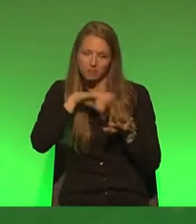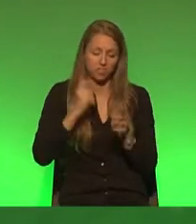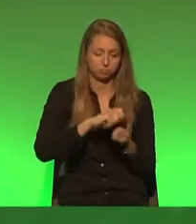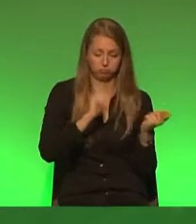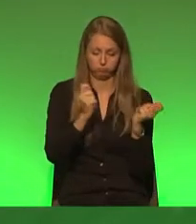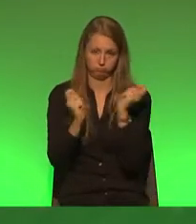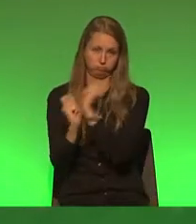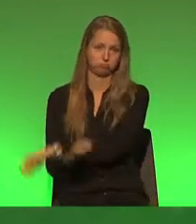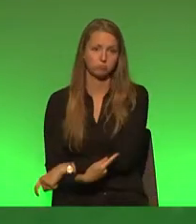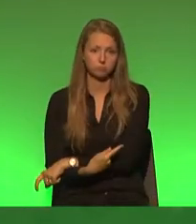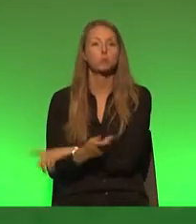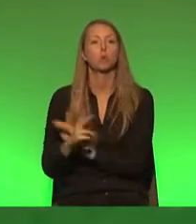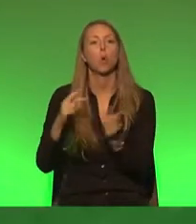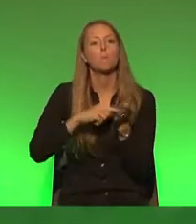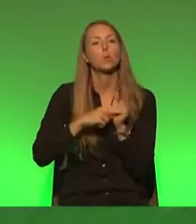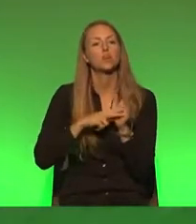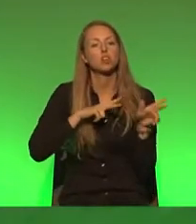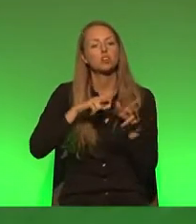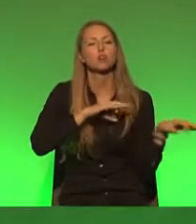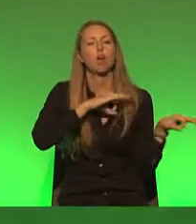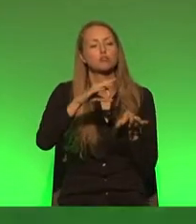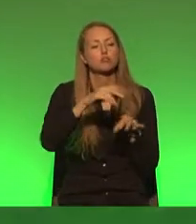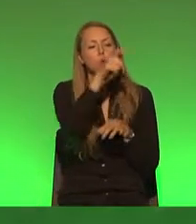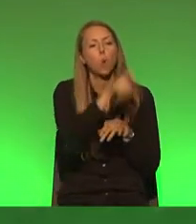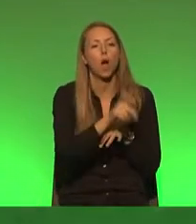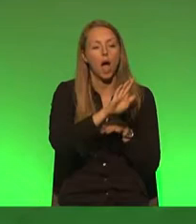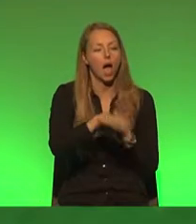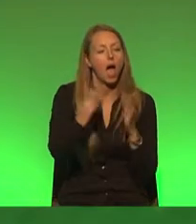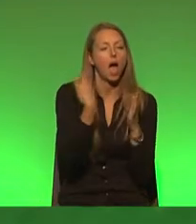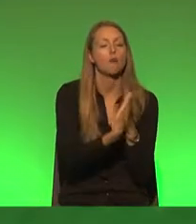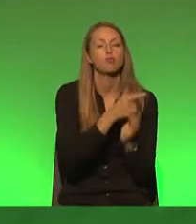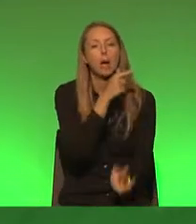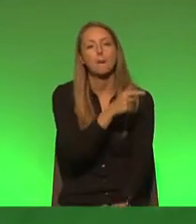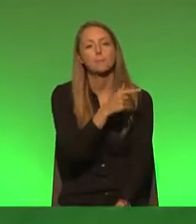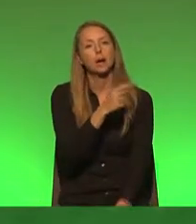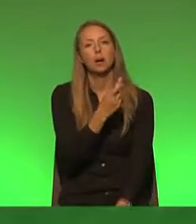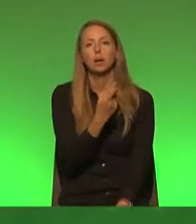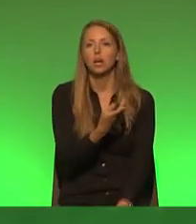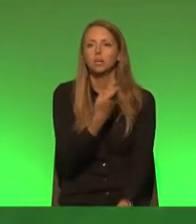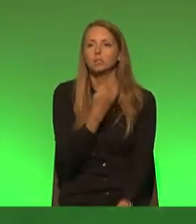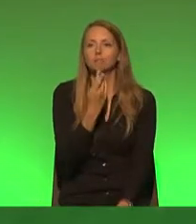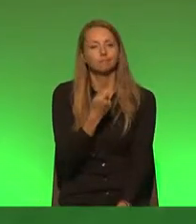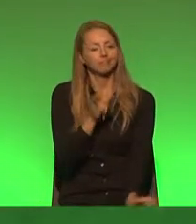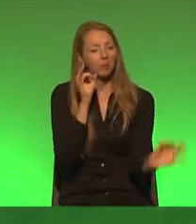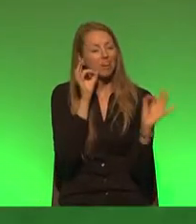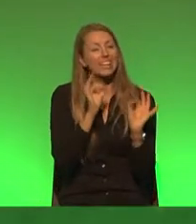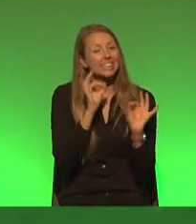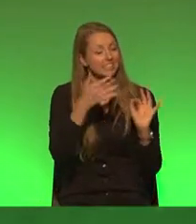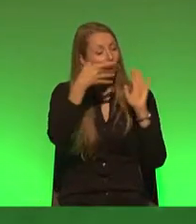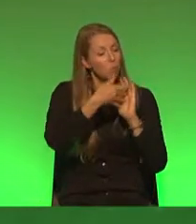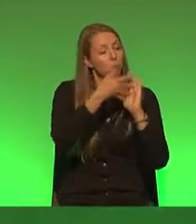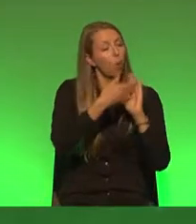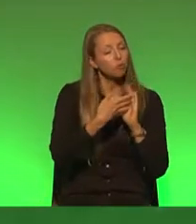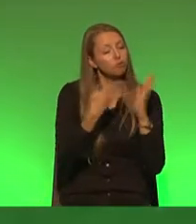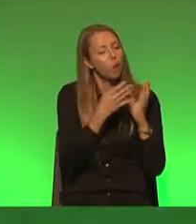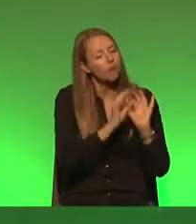insbesondere die Aufgabe des politischen Geschäftsführers, der politischen Geschäftsführerin ist hier eine Aufgabe, die sehr genau prüfen muss, wo wir besser